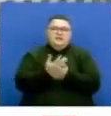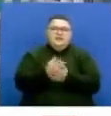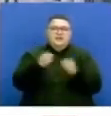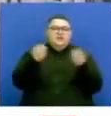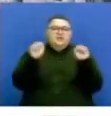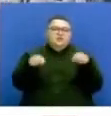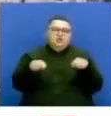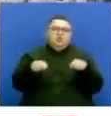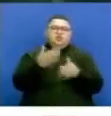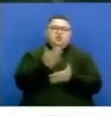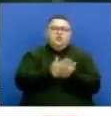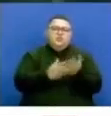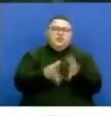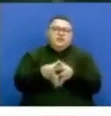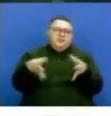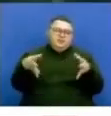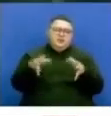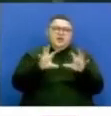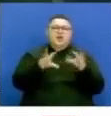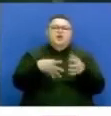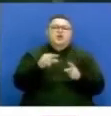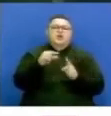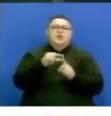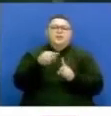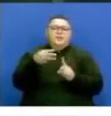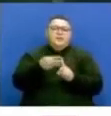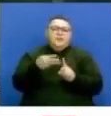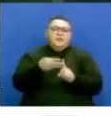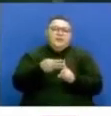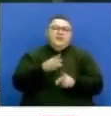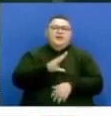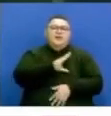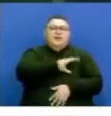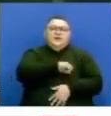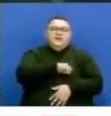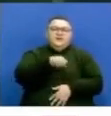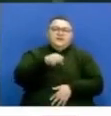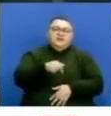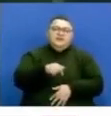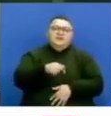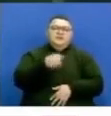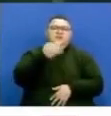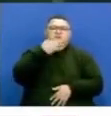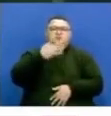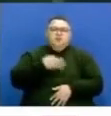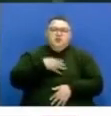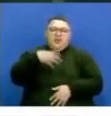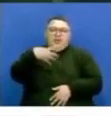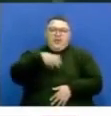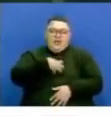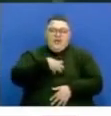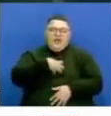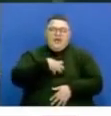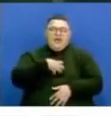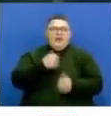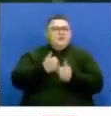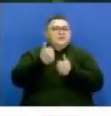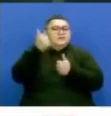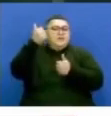oleh sebagian besar dari anggota PBB tersebut, Palestina saat ini memiliki hak istimewa yang